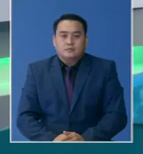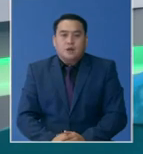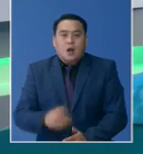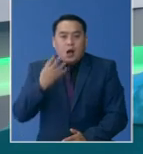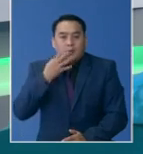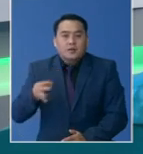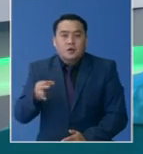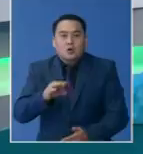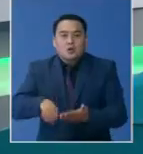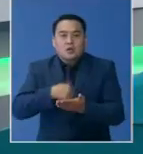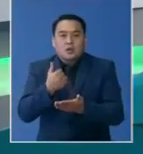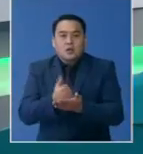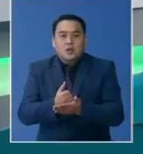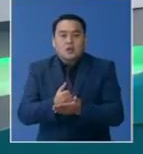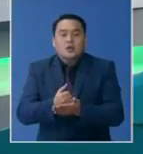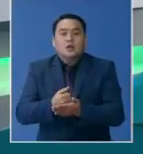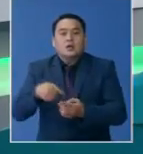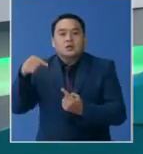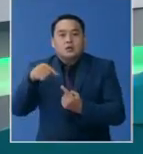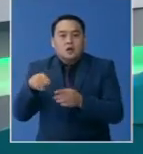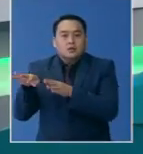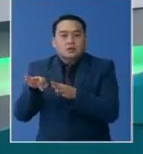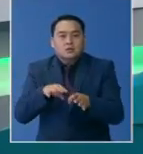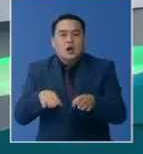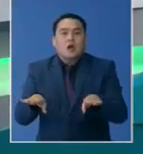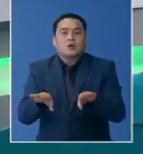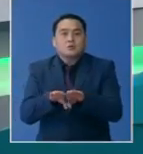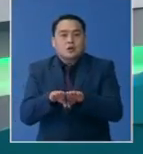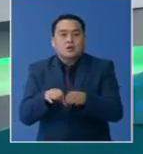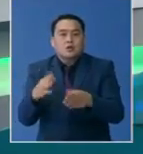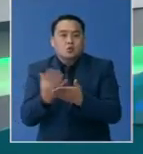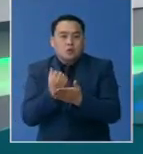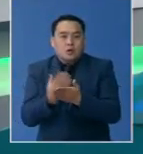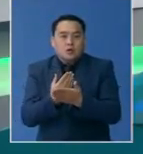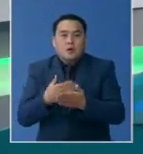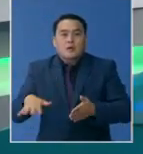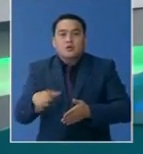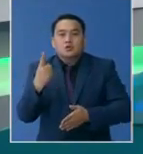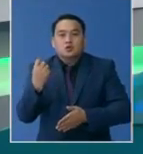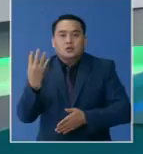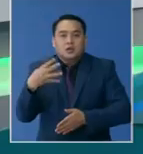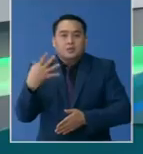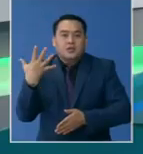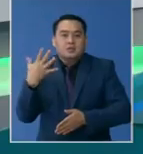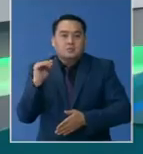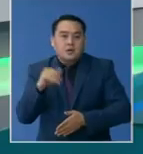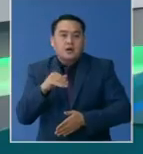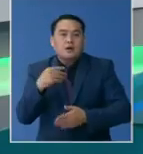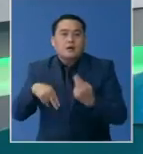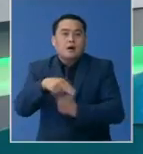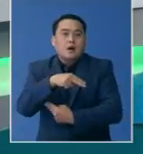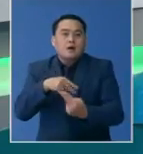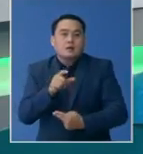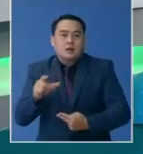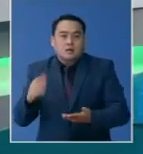Алматы облысында елбасының гендерлік саясат стратегиясы сәтті жүзеге асып жатыр. Мәселен, өңірде 145 мың кәсіпкер бар. Оның 40